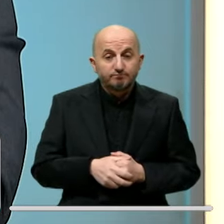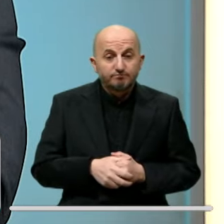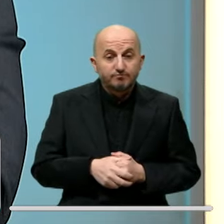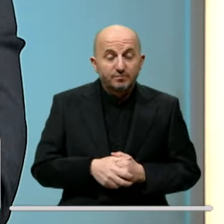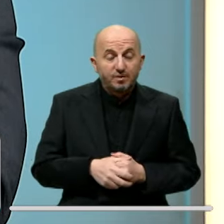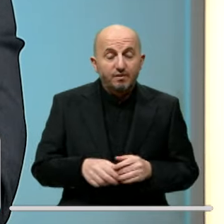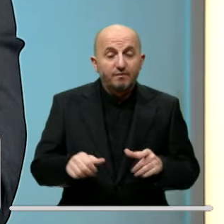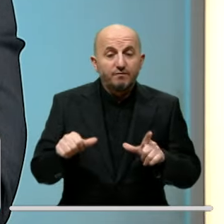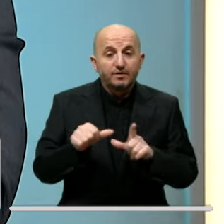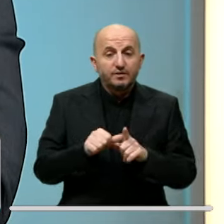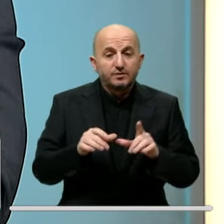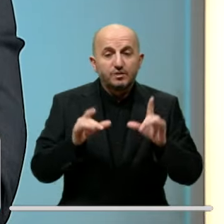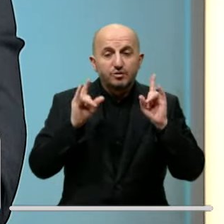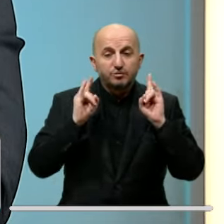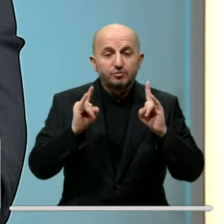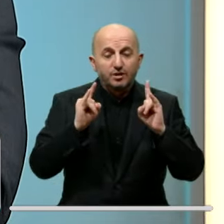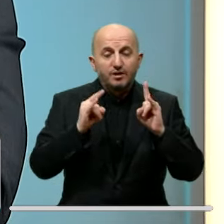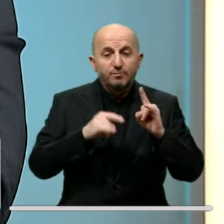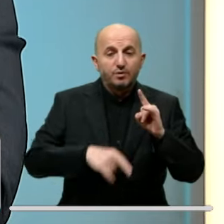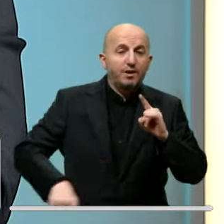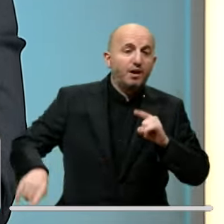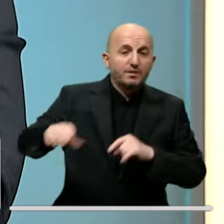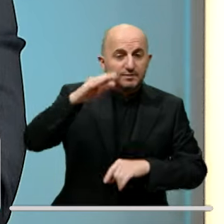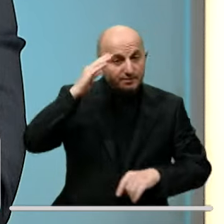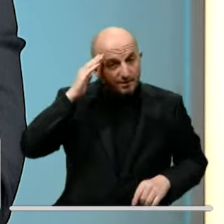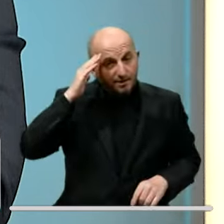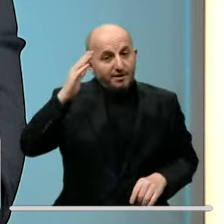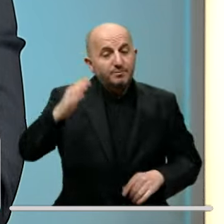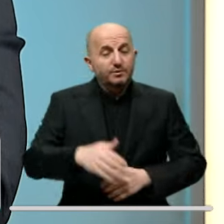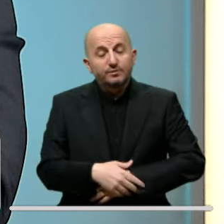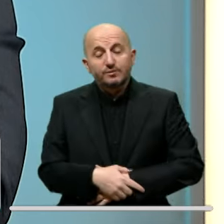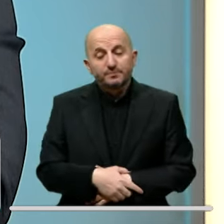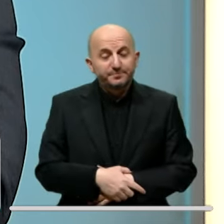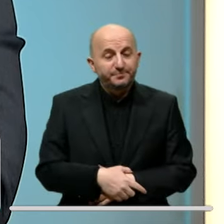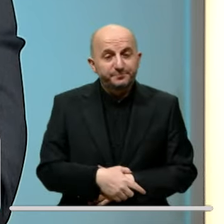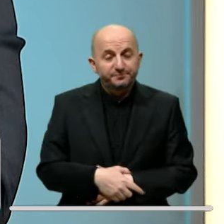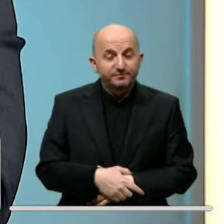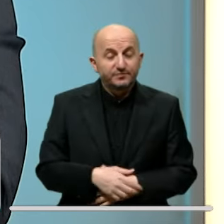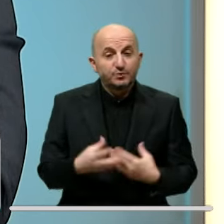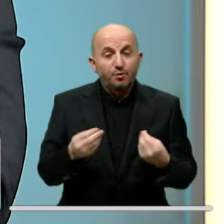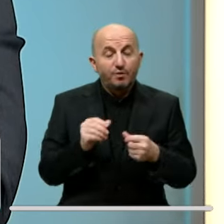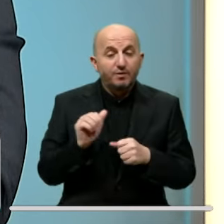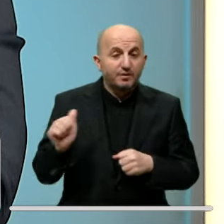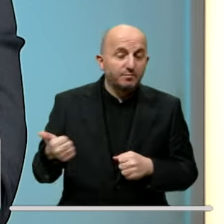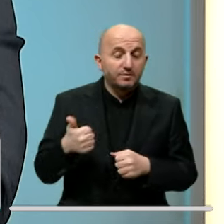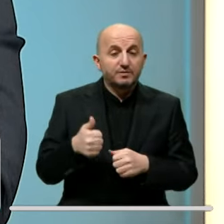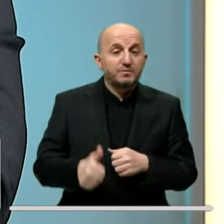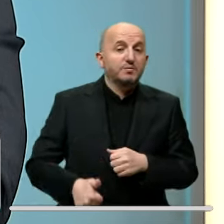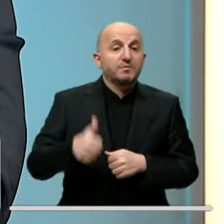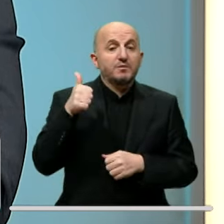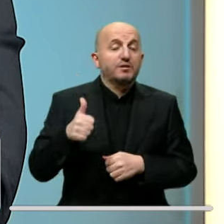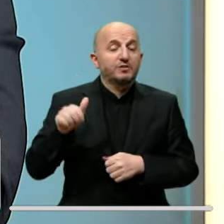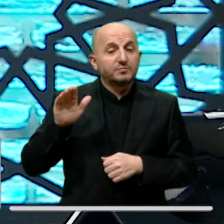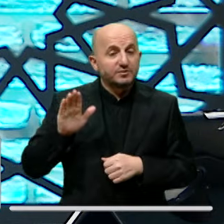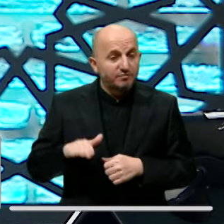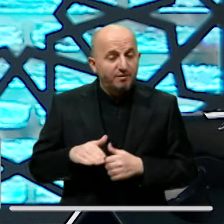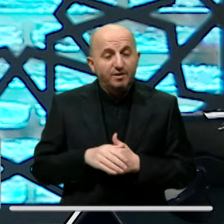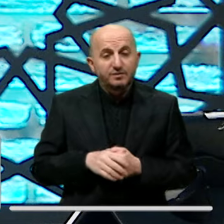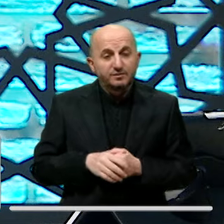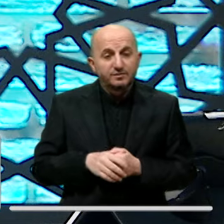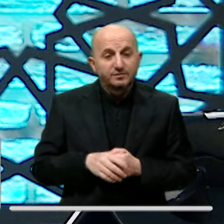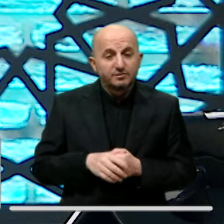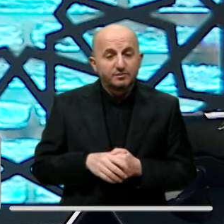Fetih Camii, oradaki herkese selam ediyorum. Orada çok kıymetli bir başkanımız vardı.